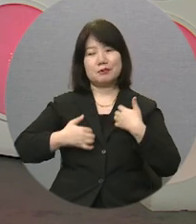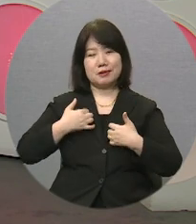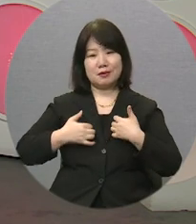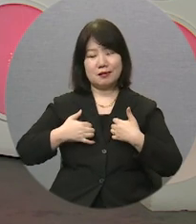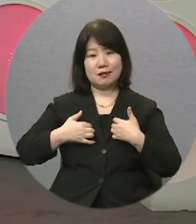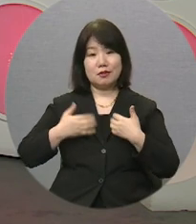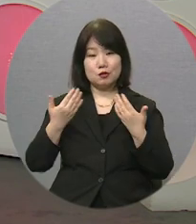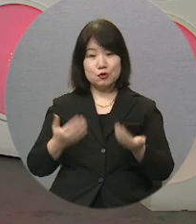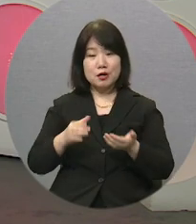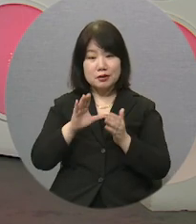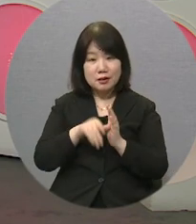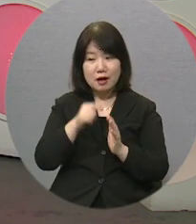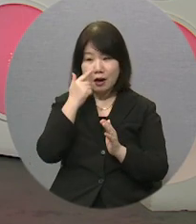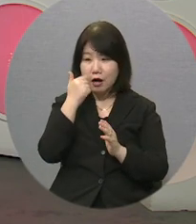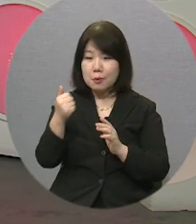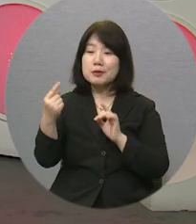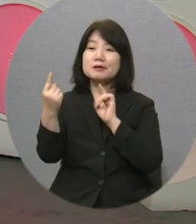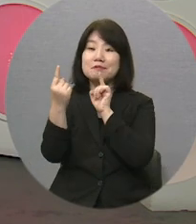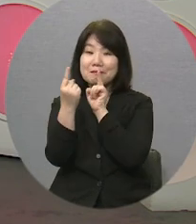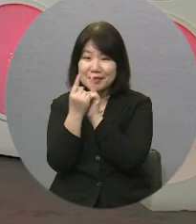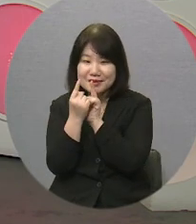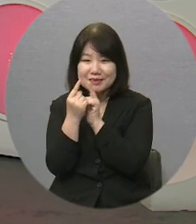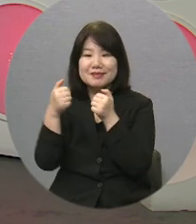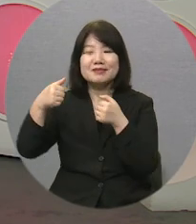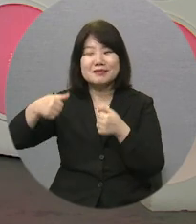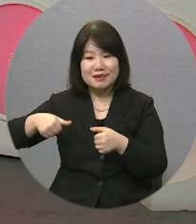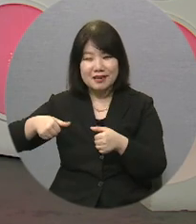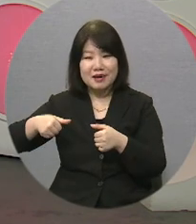휴가 때 아버지를 찾아가기도 했습니다.